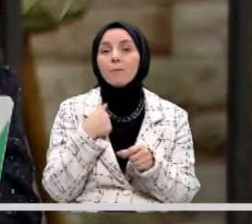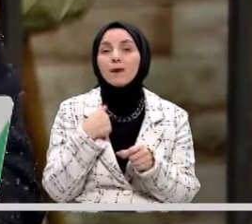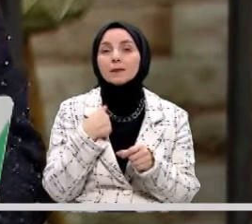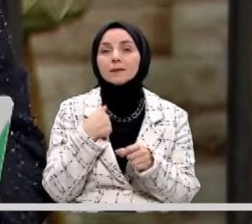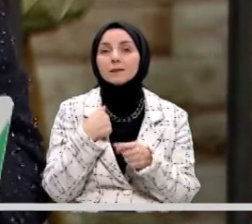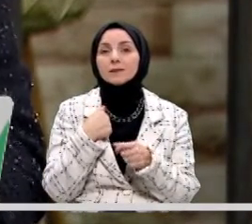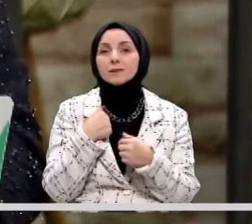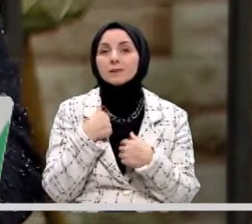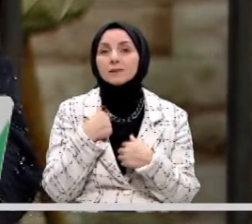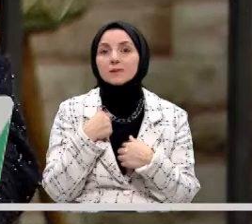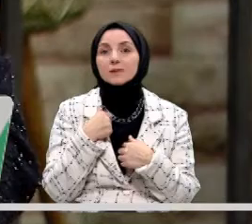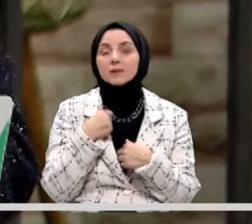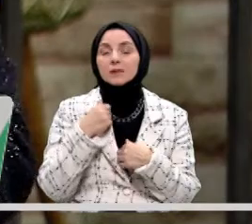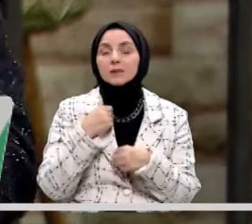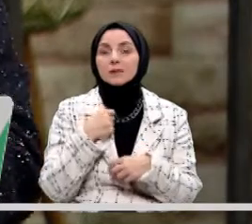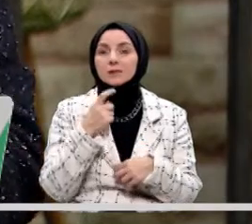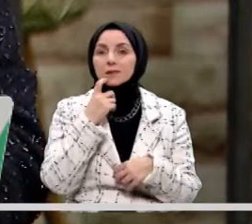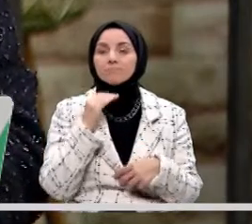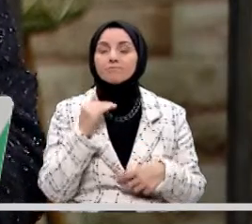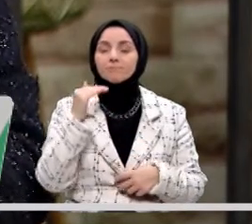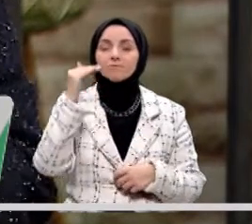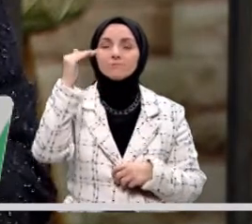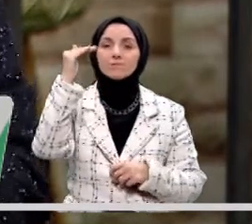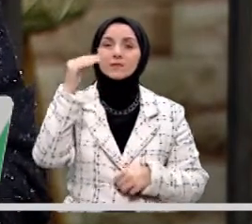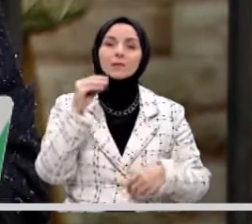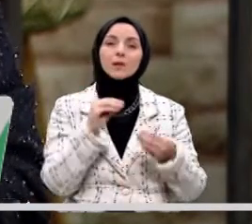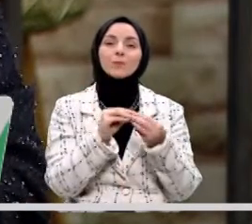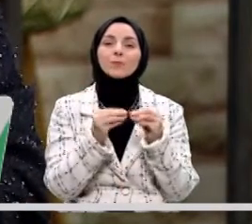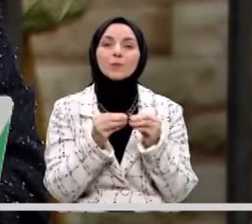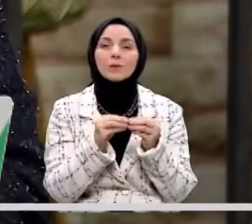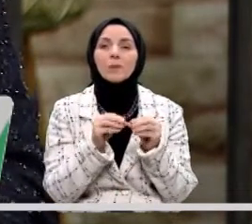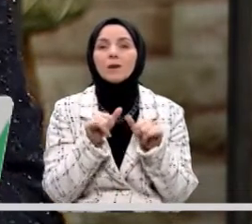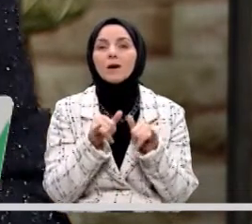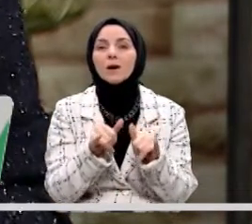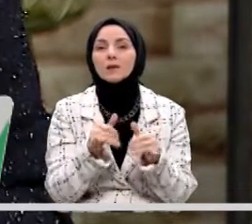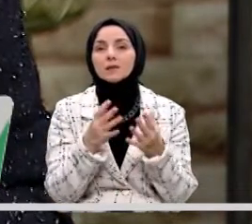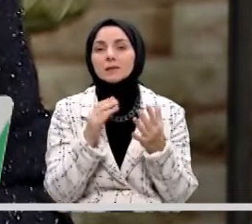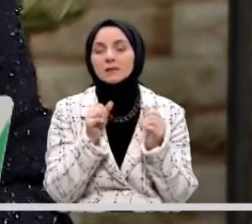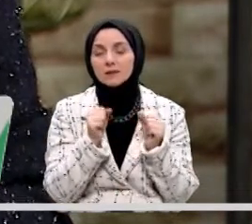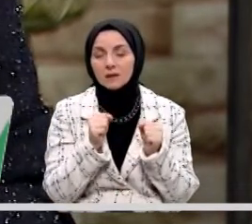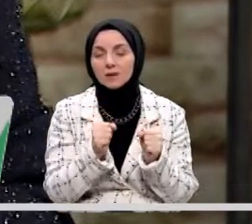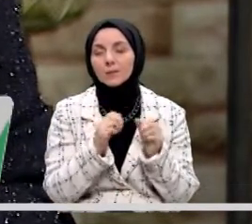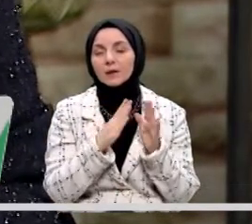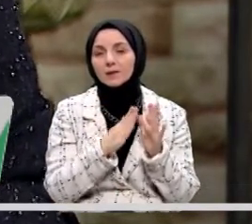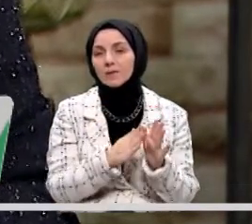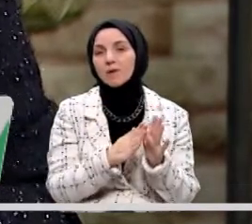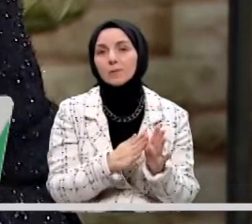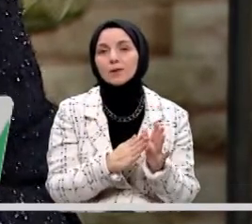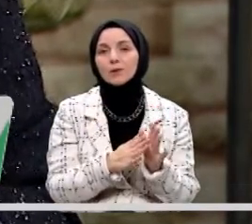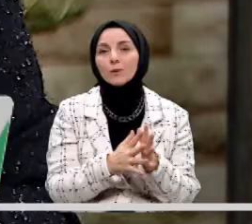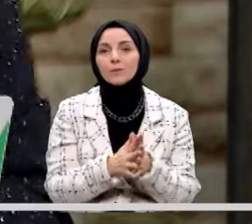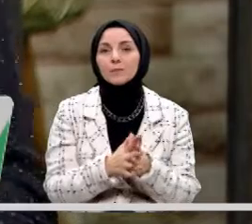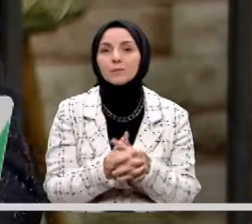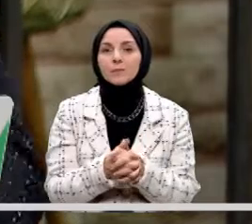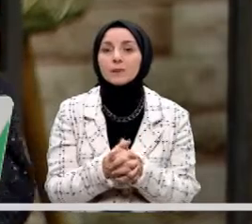Ben 12 yaşında olarak görüyorum acaba oradaki abi bana kızar mı diye giriyorum böyle girdiğim zaman zihin yapım ne olursa olsun